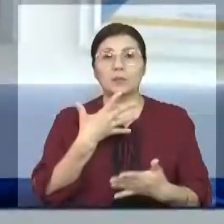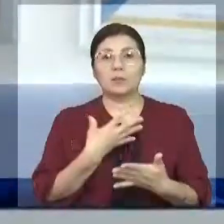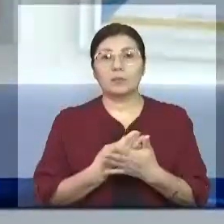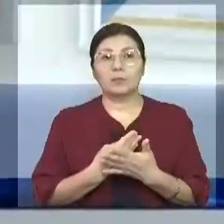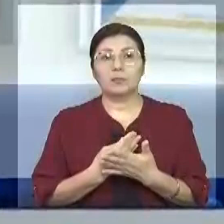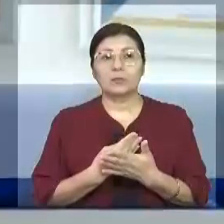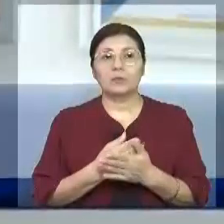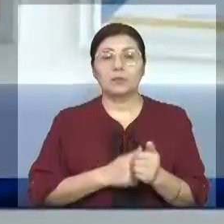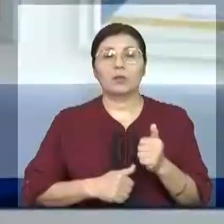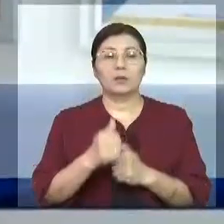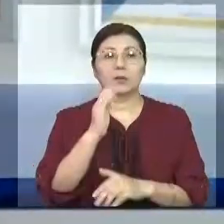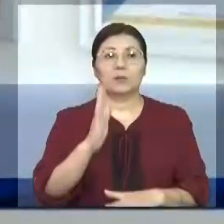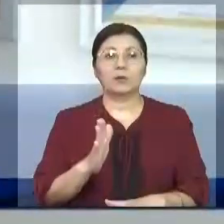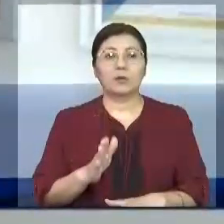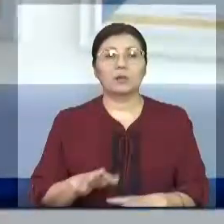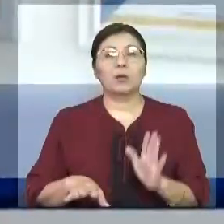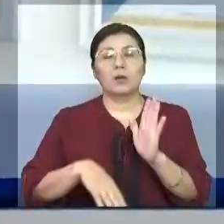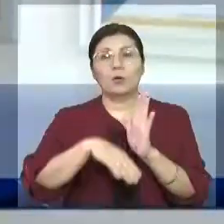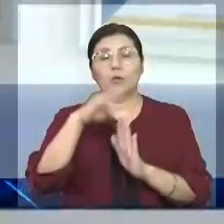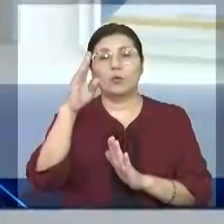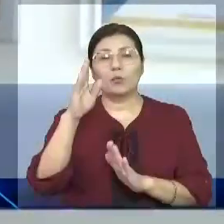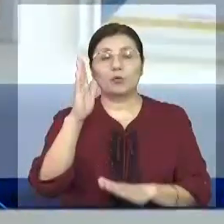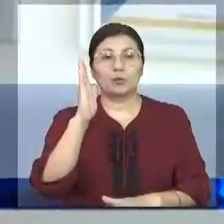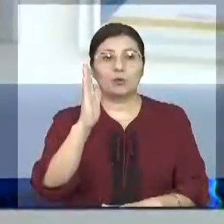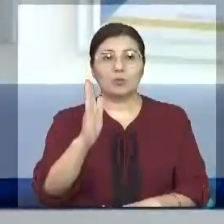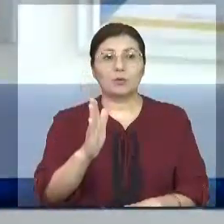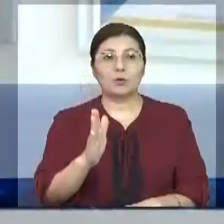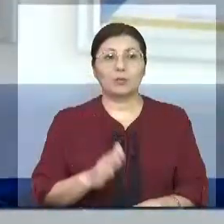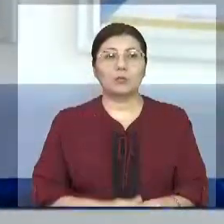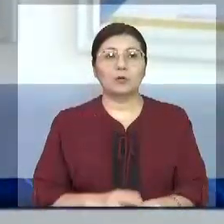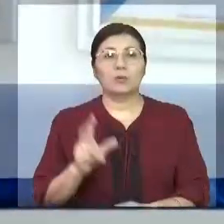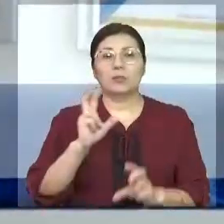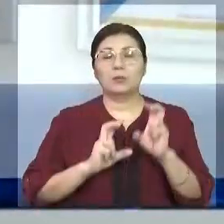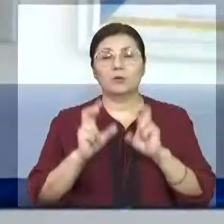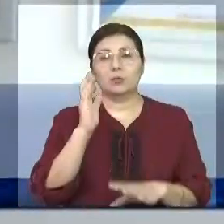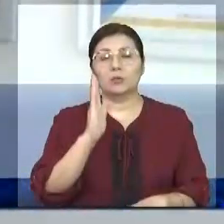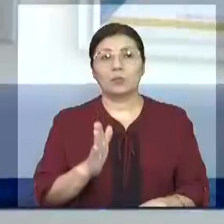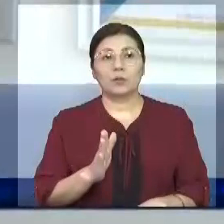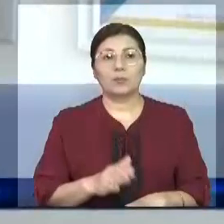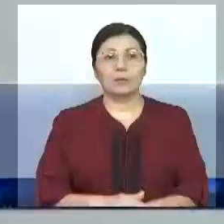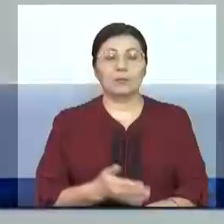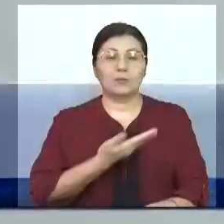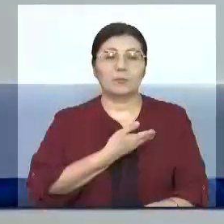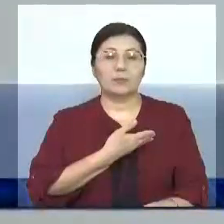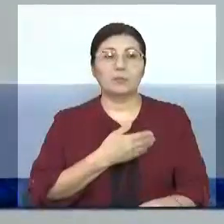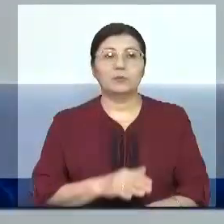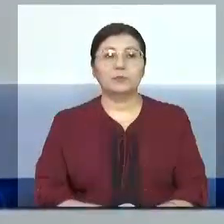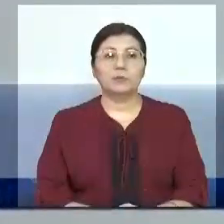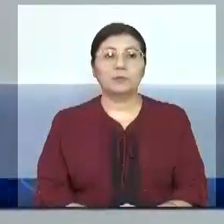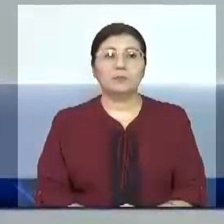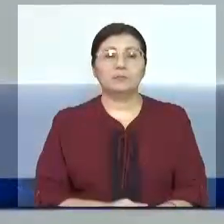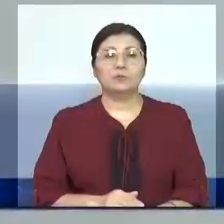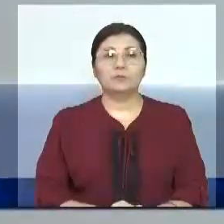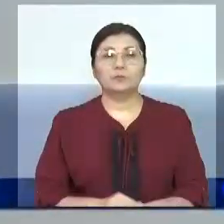өзімнің қатарымның алды болып осындай озат оқушы ретінде, озат түлек ретінде бітіріп шыққым келеді. Бұйырса журналистика